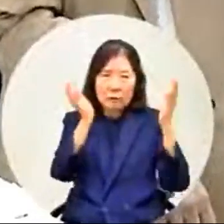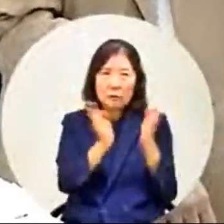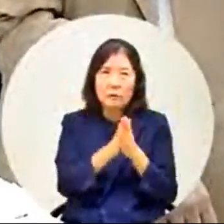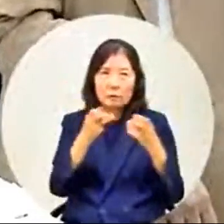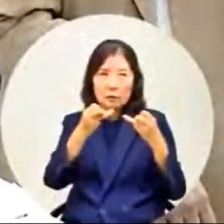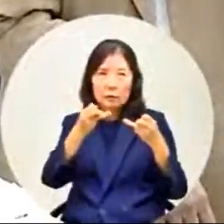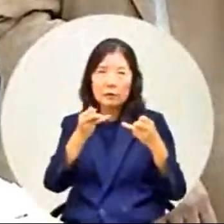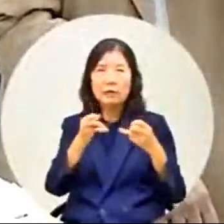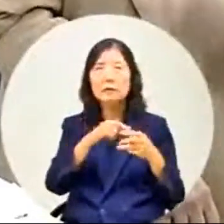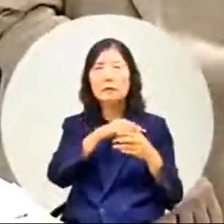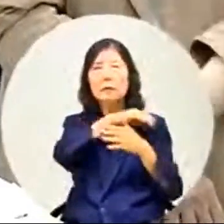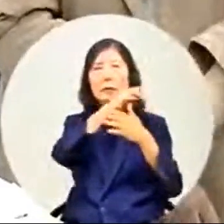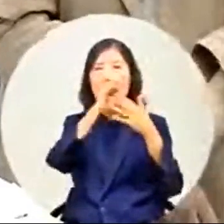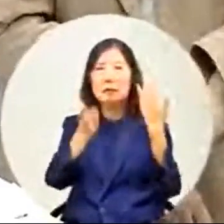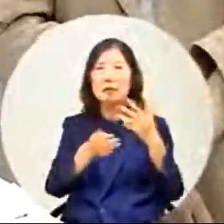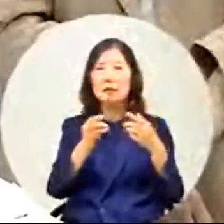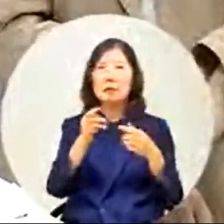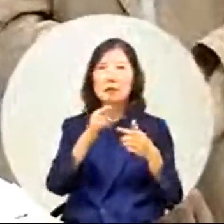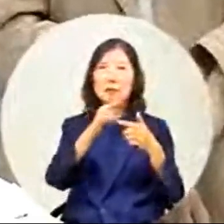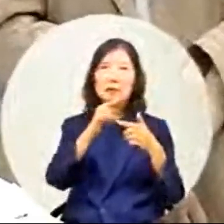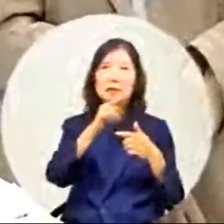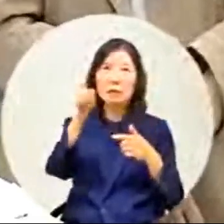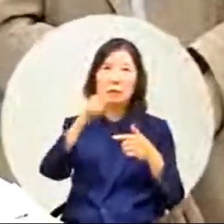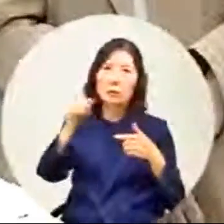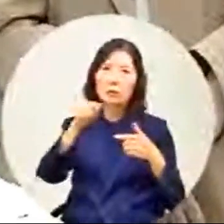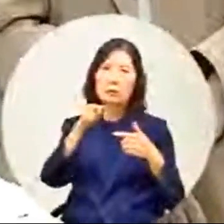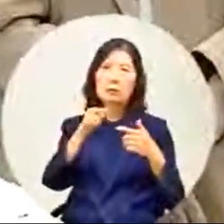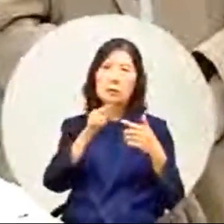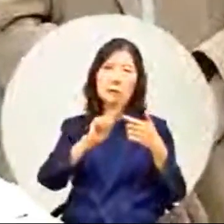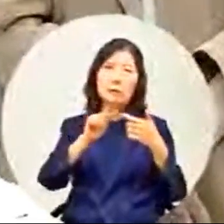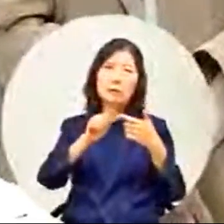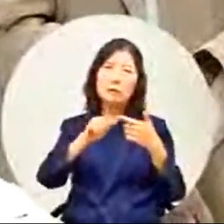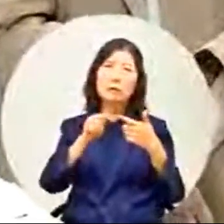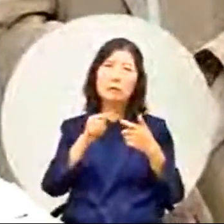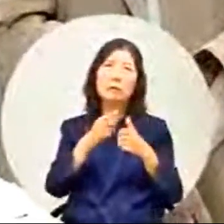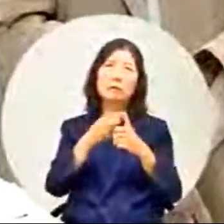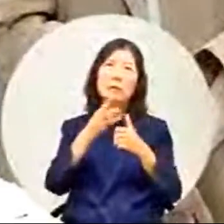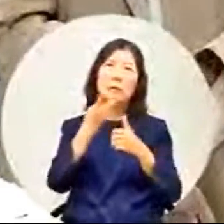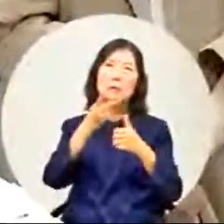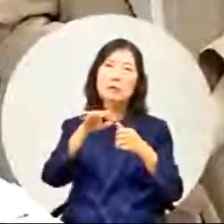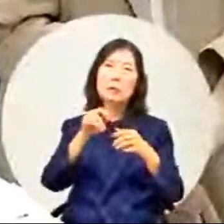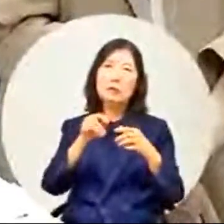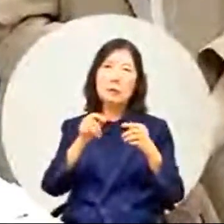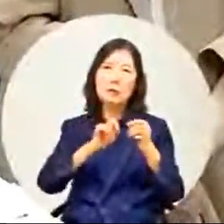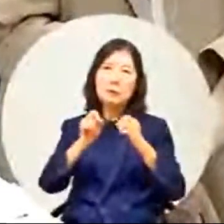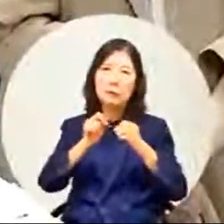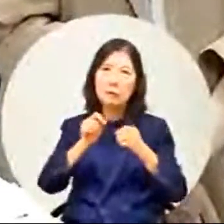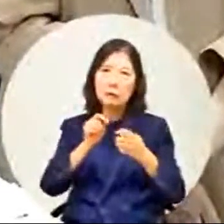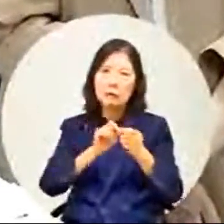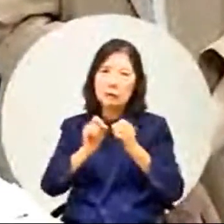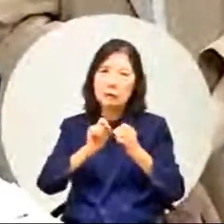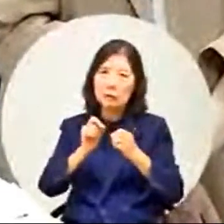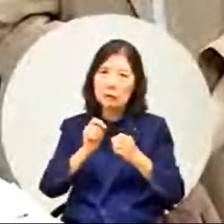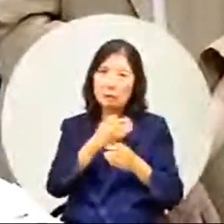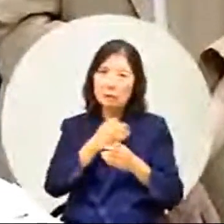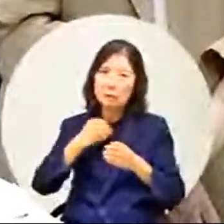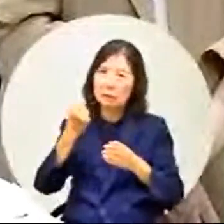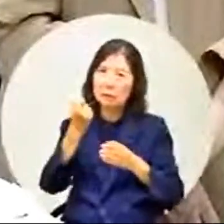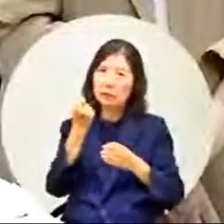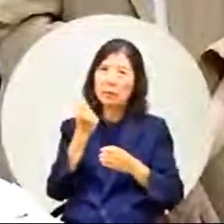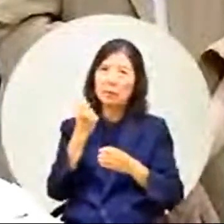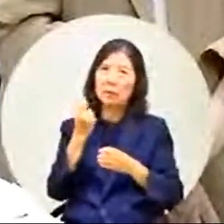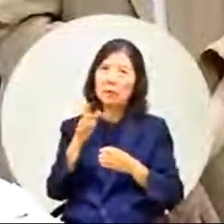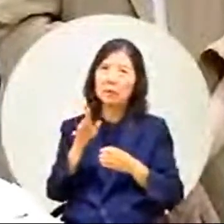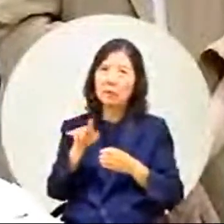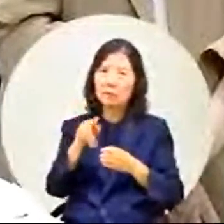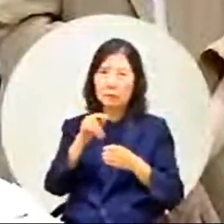甲等。所以你们内部的计划的筹备能力跟规划能力，局长您真的要